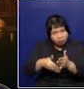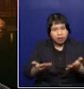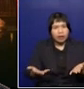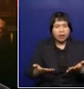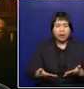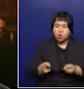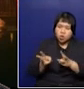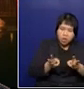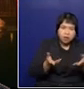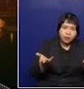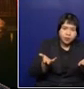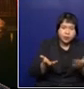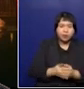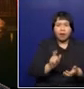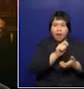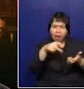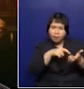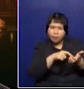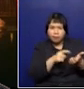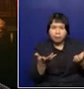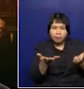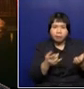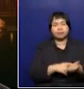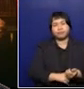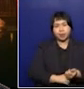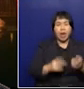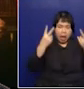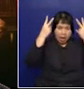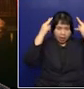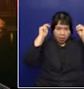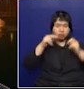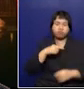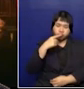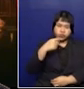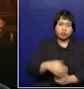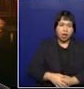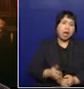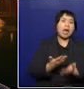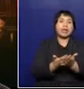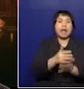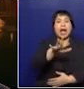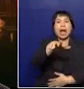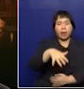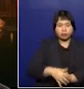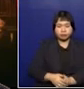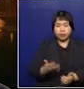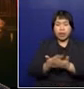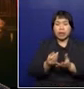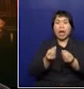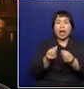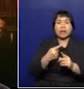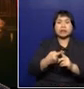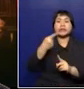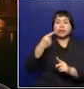กยังไงวิธียังไงแอปแบบไหนฮะปรากฏนายกออกมาเลยฮะจ่าย 5,000 บาทมีเงินแค่เดือนเดียวฮะ